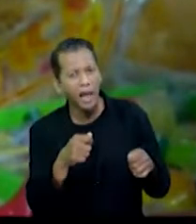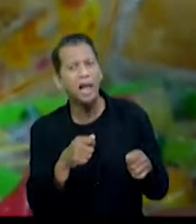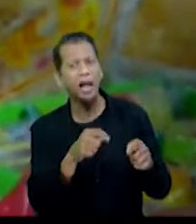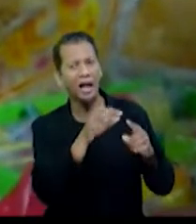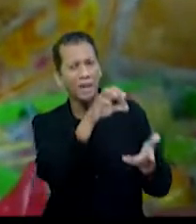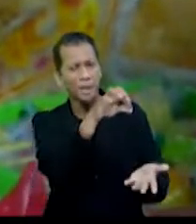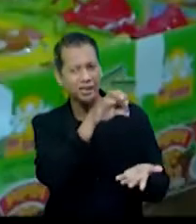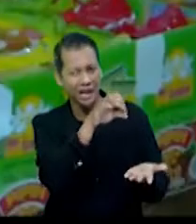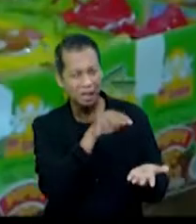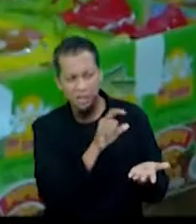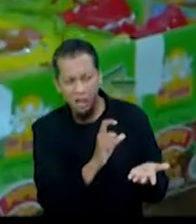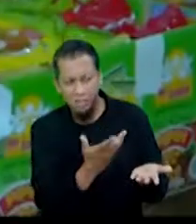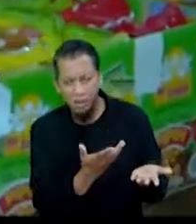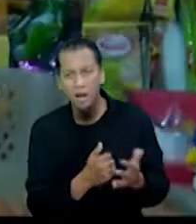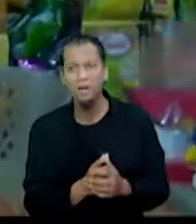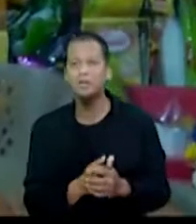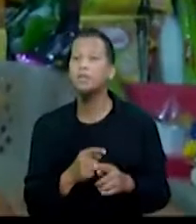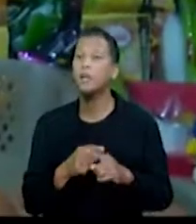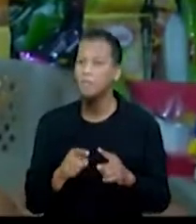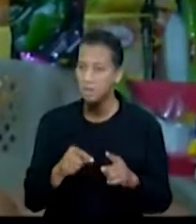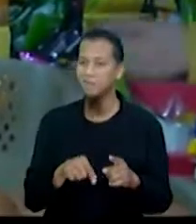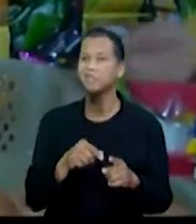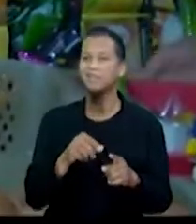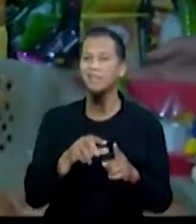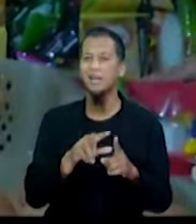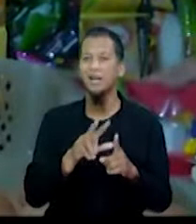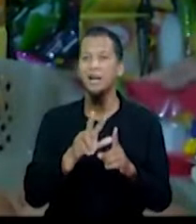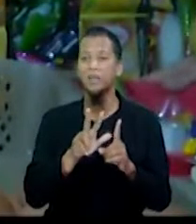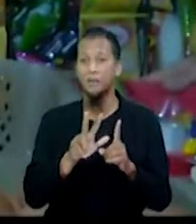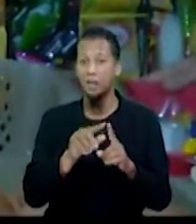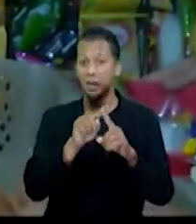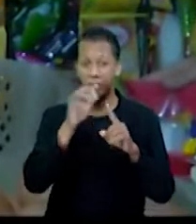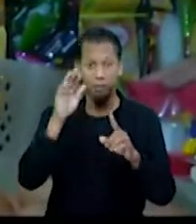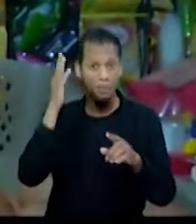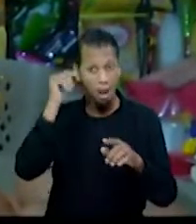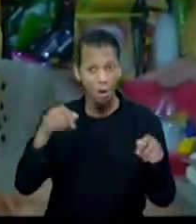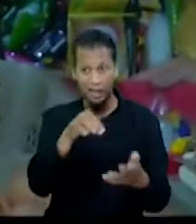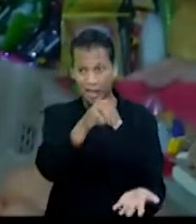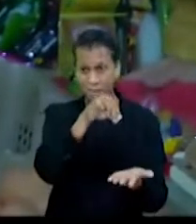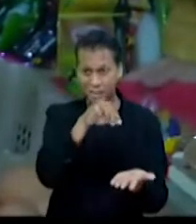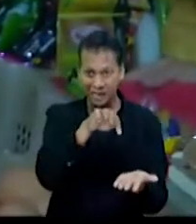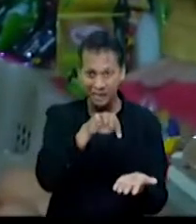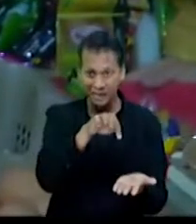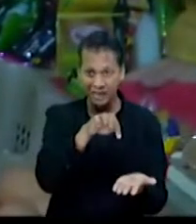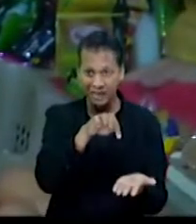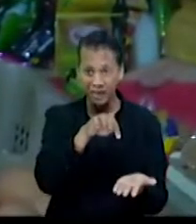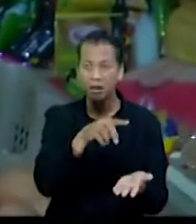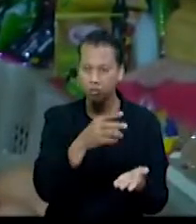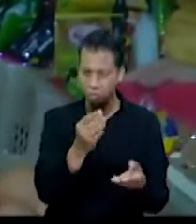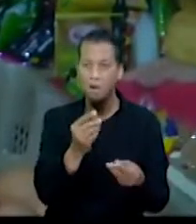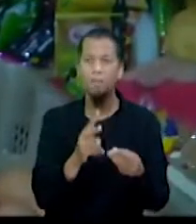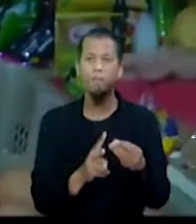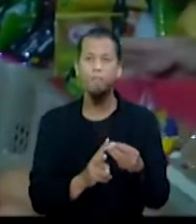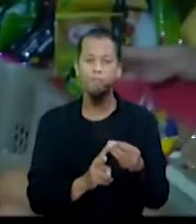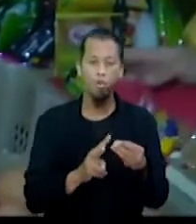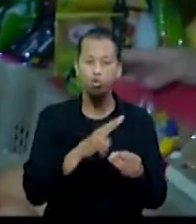untuk membuat minyak curah. Ya, berapa harganya, Bu Imas? Saya menjual sekarang Rp28.000 per kilogram. Rp28.000 per kilogram? Iya.